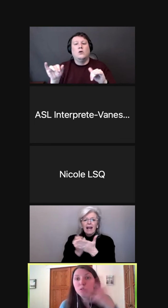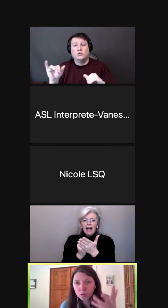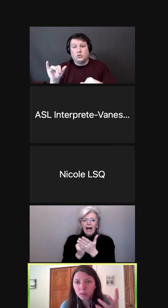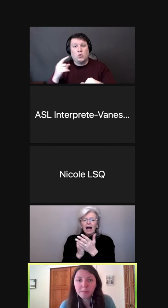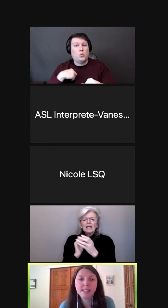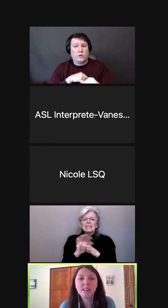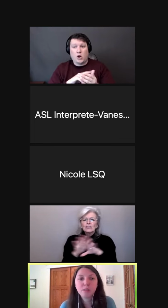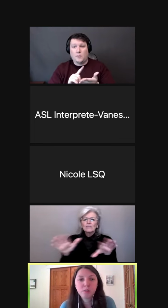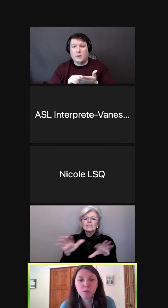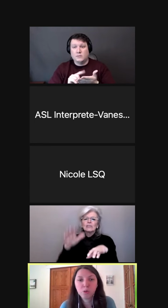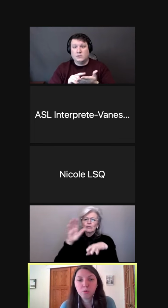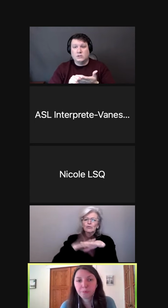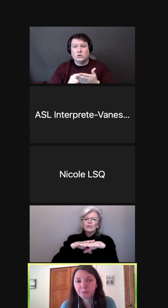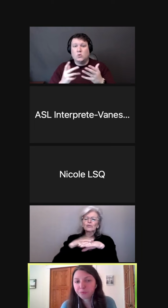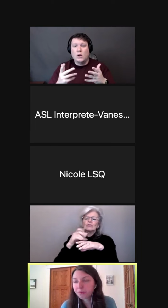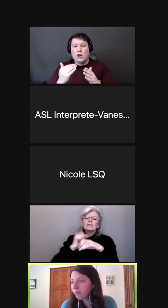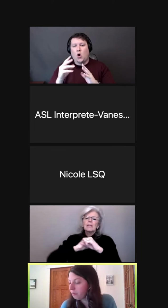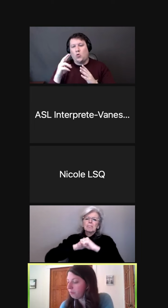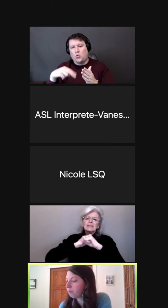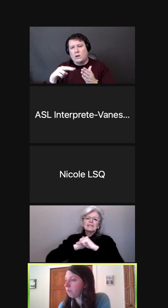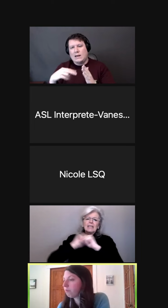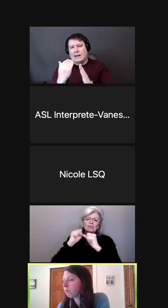ça sur les médias sociaux.